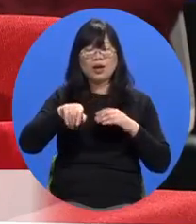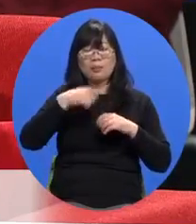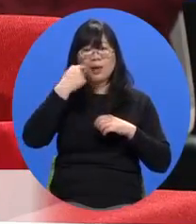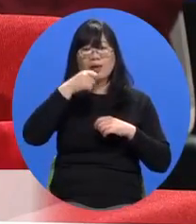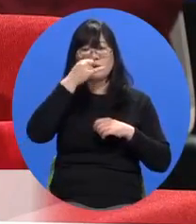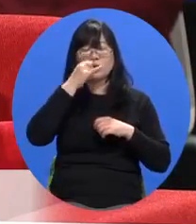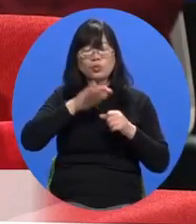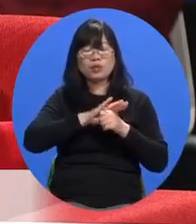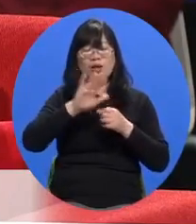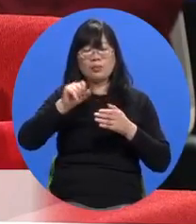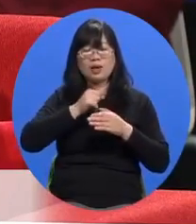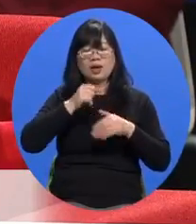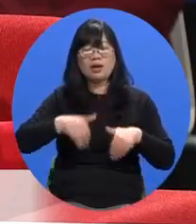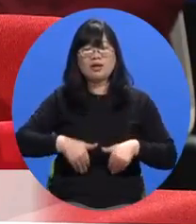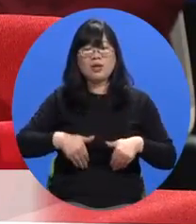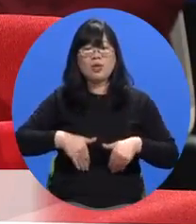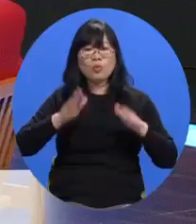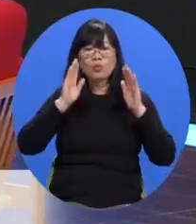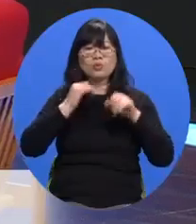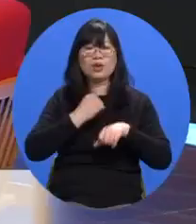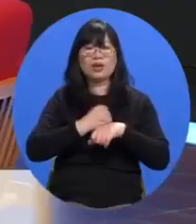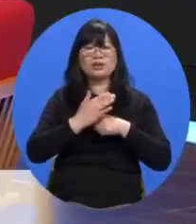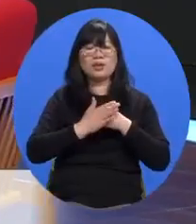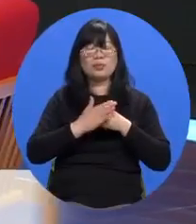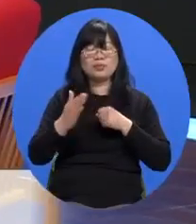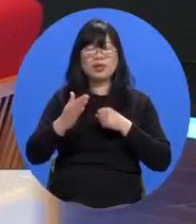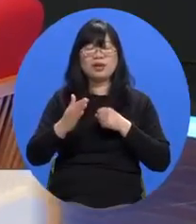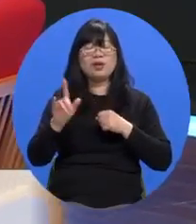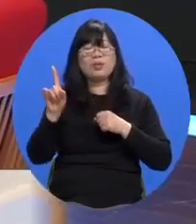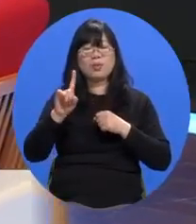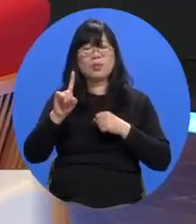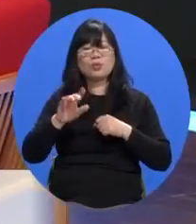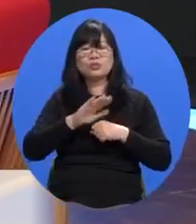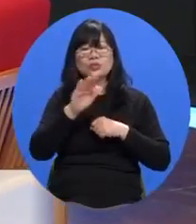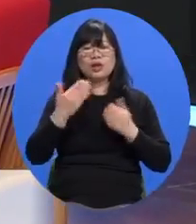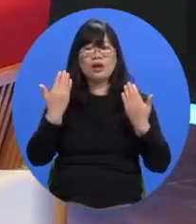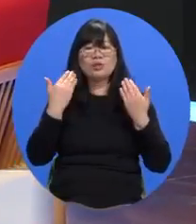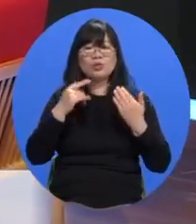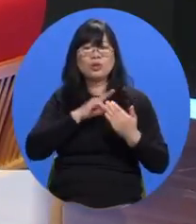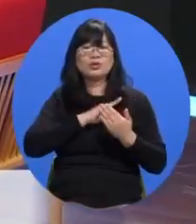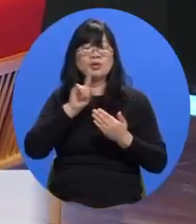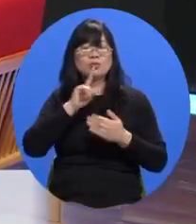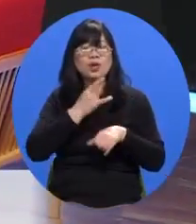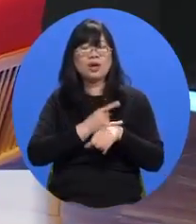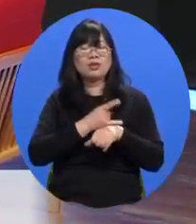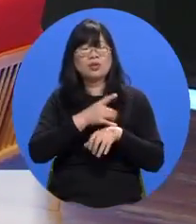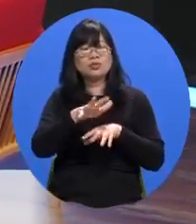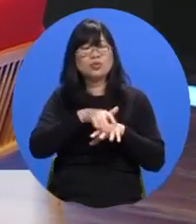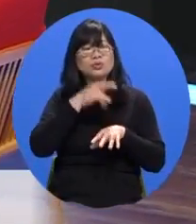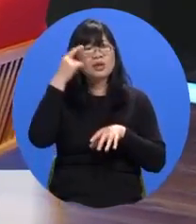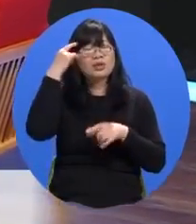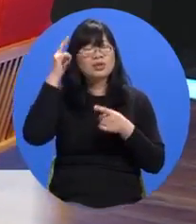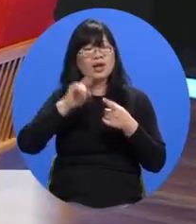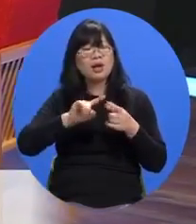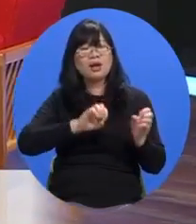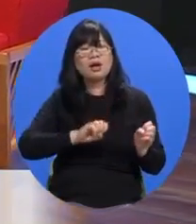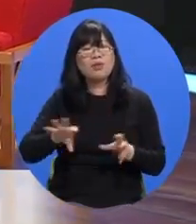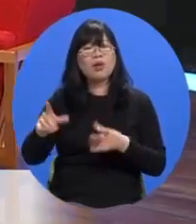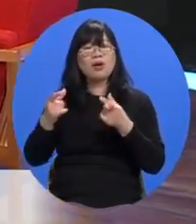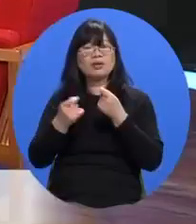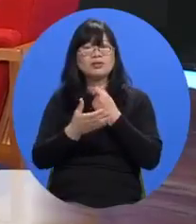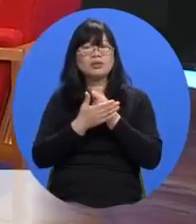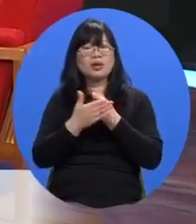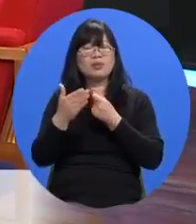되고 사랑도 받아야 되고 공부도 해야 되고 그러다 보니까 우리 학교는 가장 무엇을 해야 하는 조직인지를 잃어버린